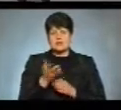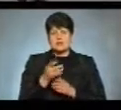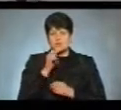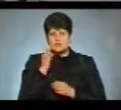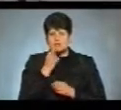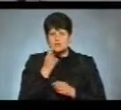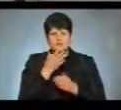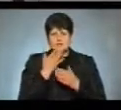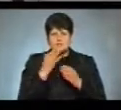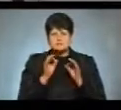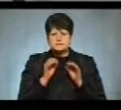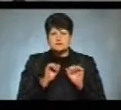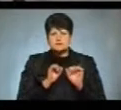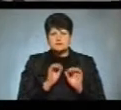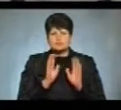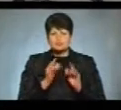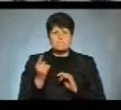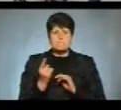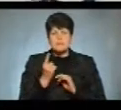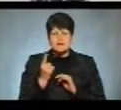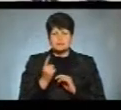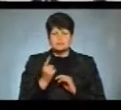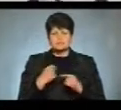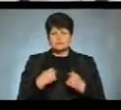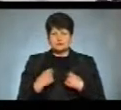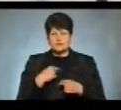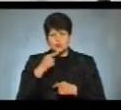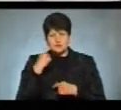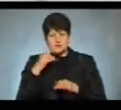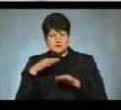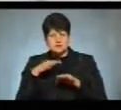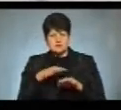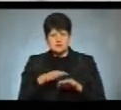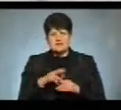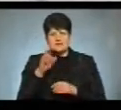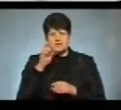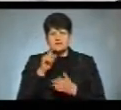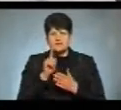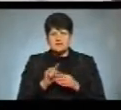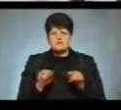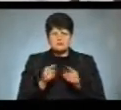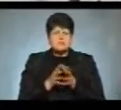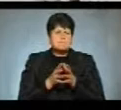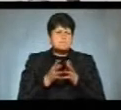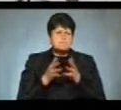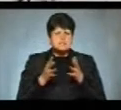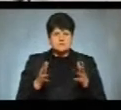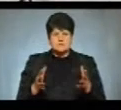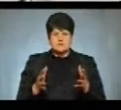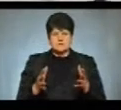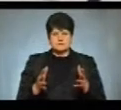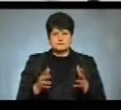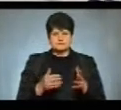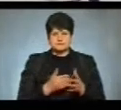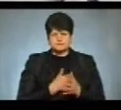не має належного захисту, будуть першими потерпати від російської агресії. І держава повинна створити максимум